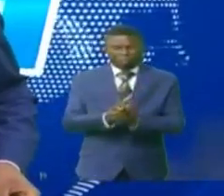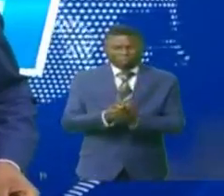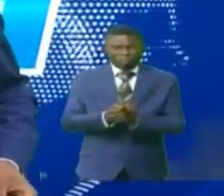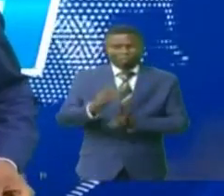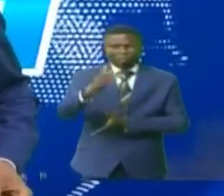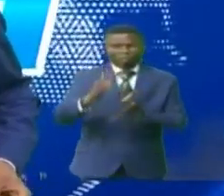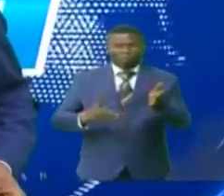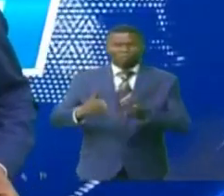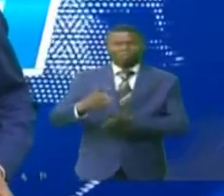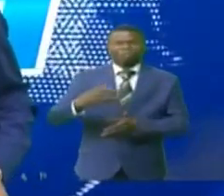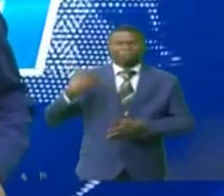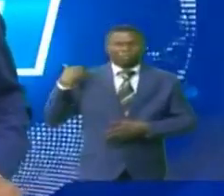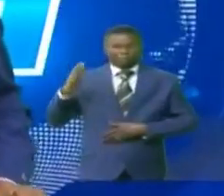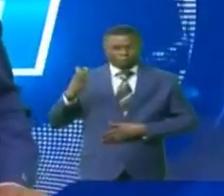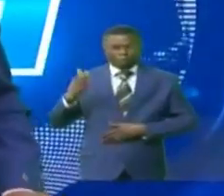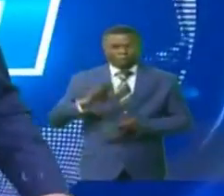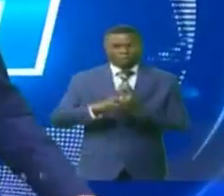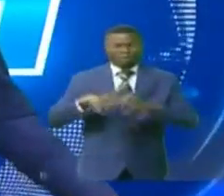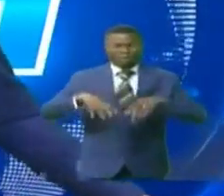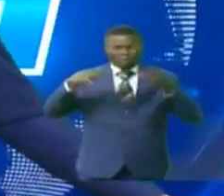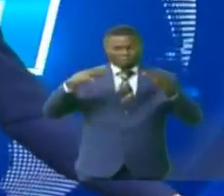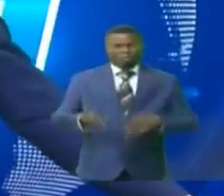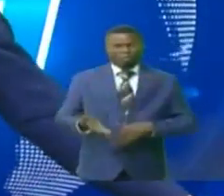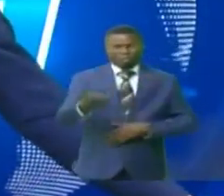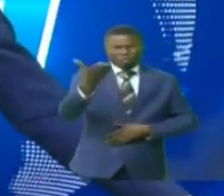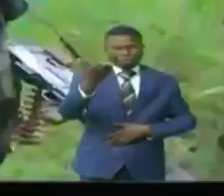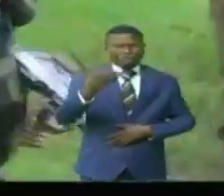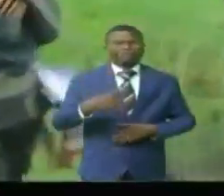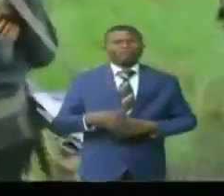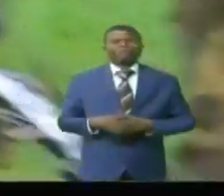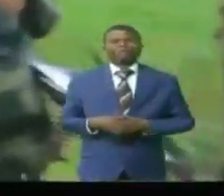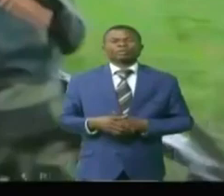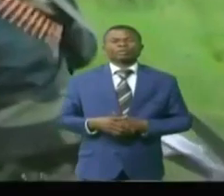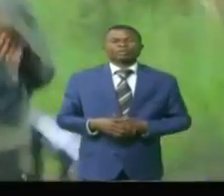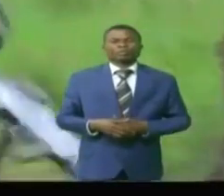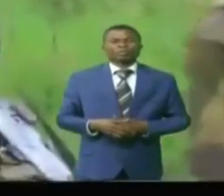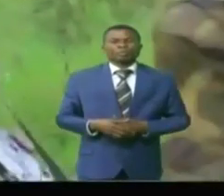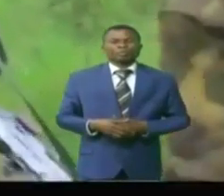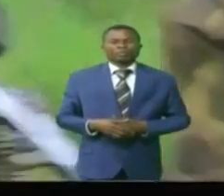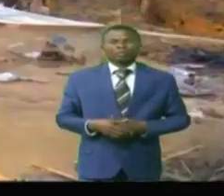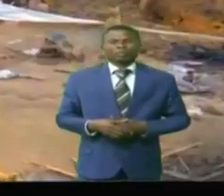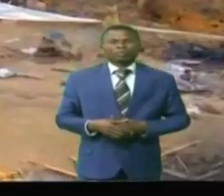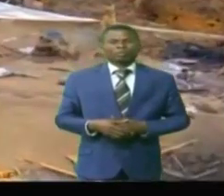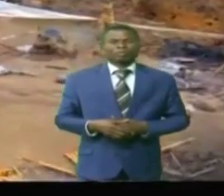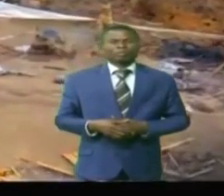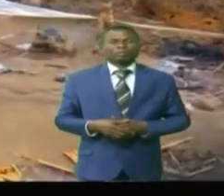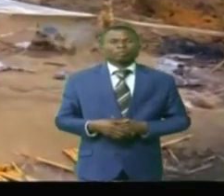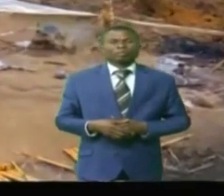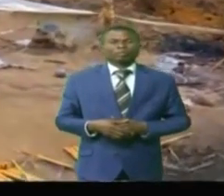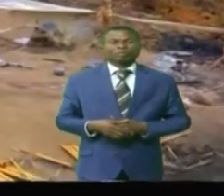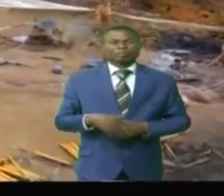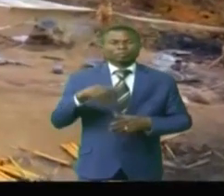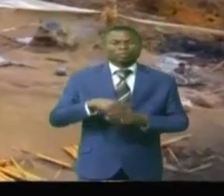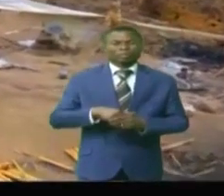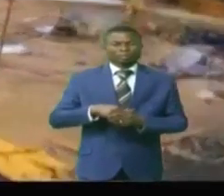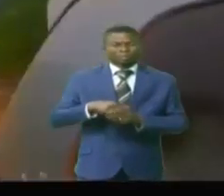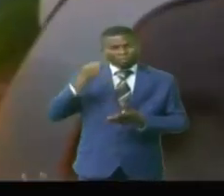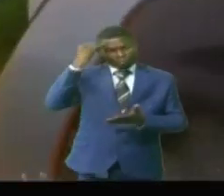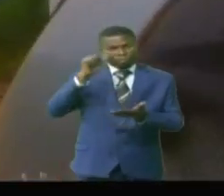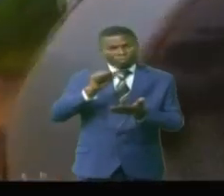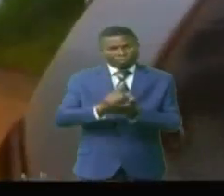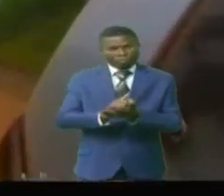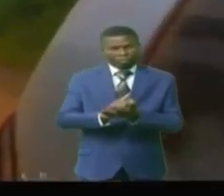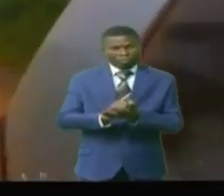de recettes. Benjamin Kabwanga pour d'autres détails. Nécessite des moyens conséquents, c'est dans ces contextes